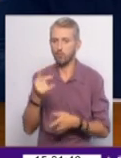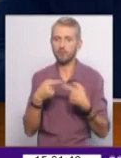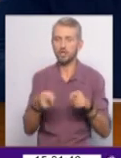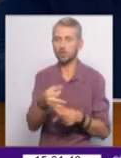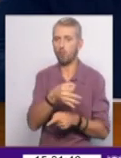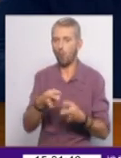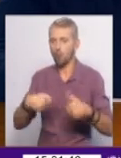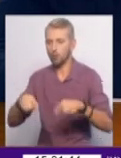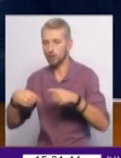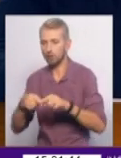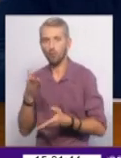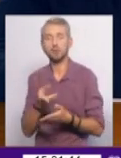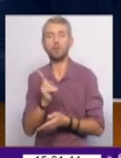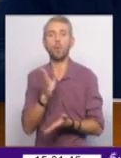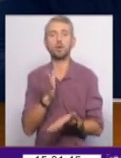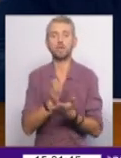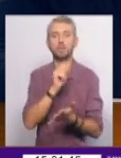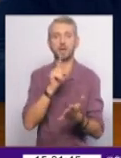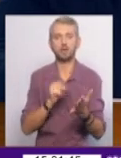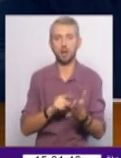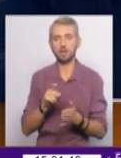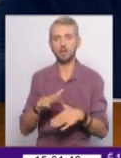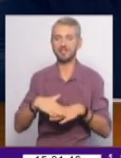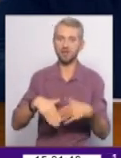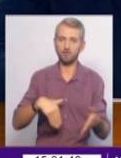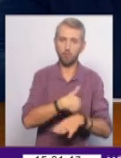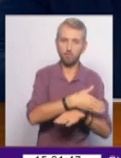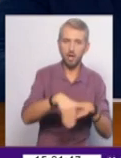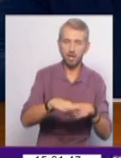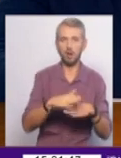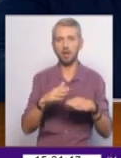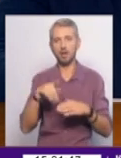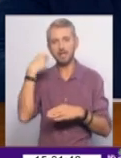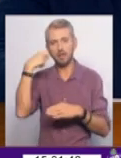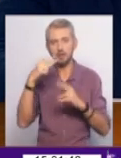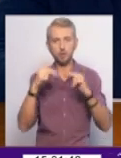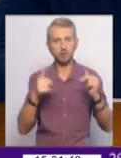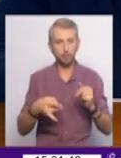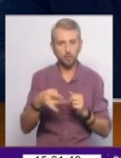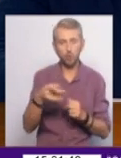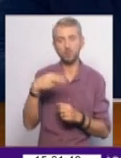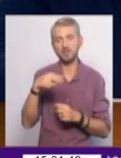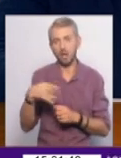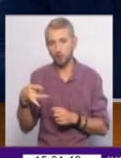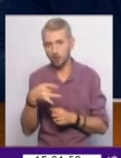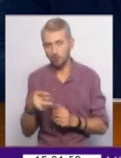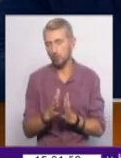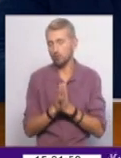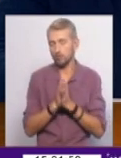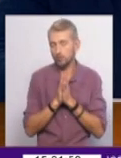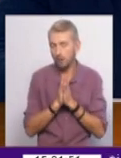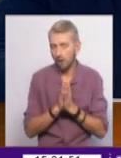і, можливо, у тих, у кого є питання з лівого берегу, з Дарницького, з Дніпровського району, з Деснянського району. Будь ласка,